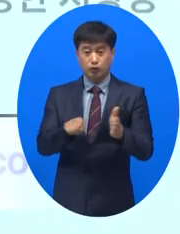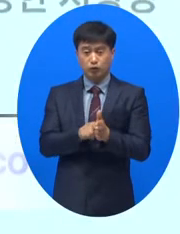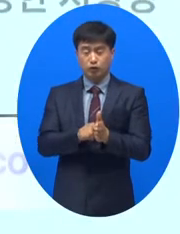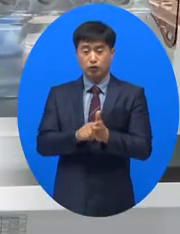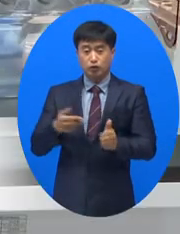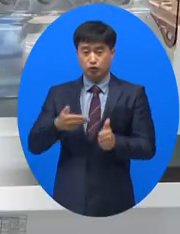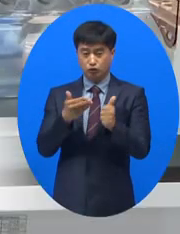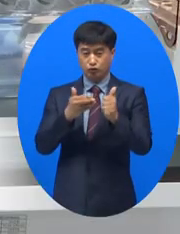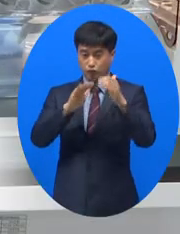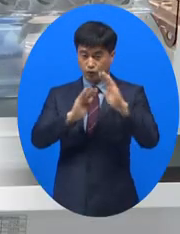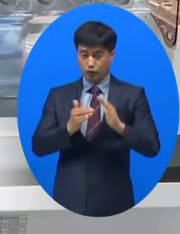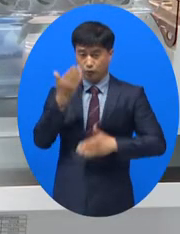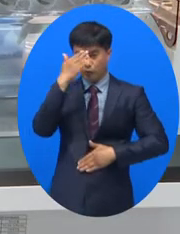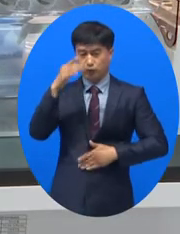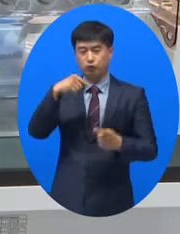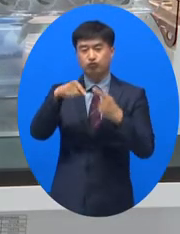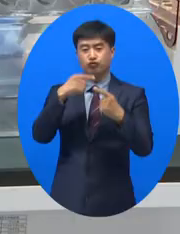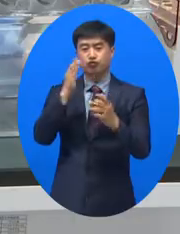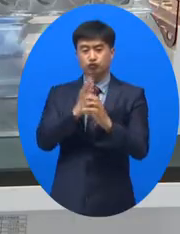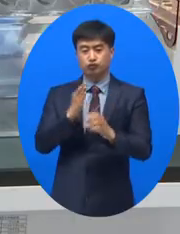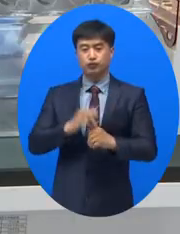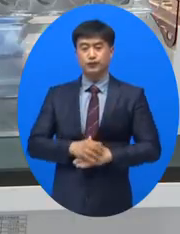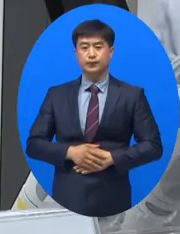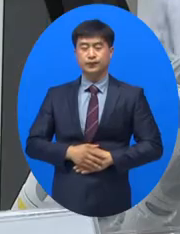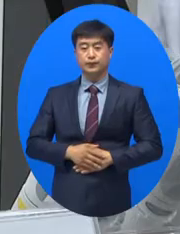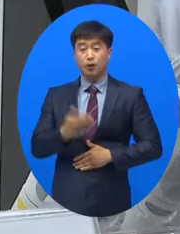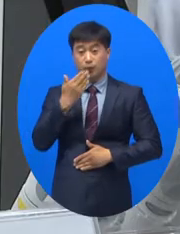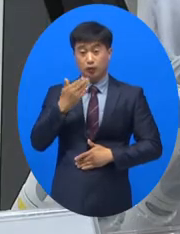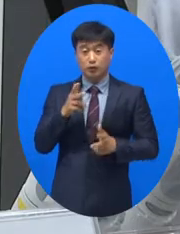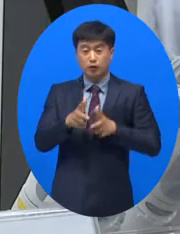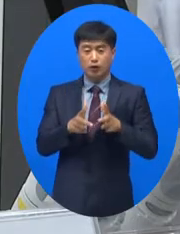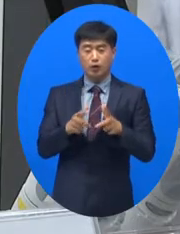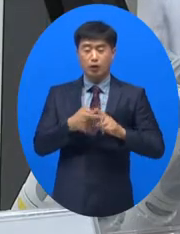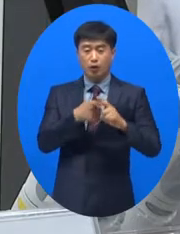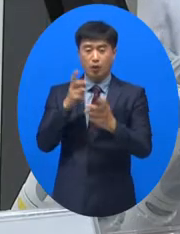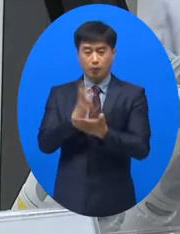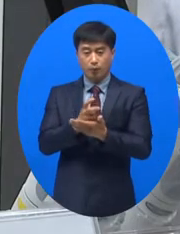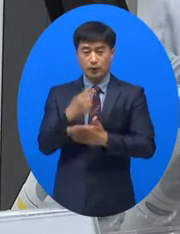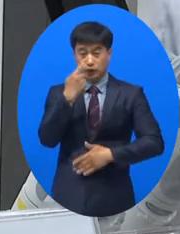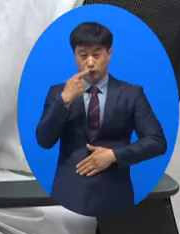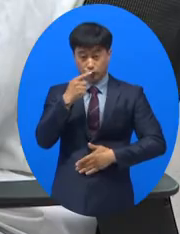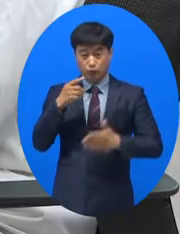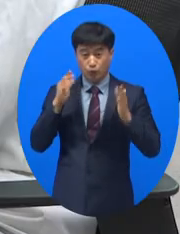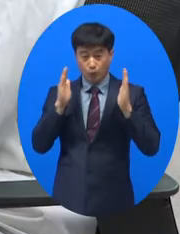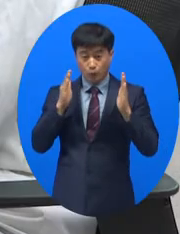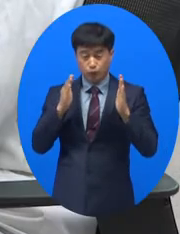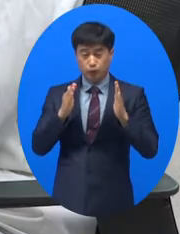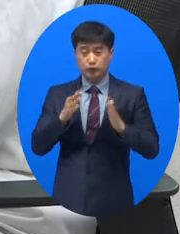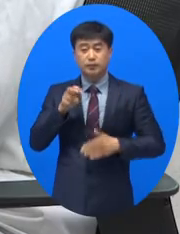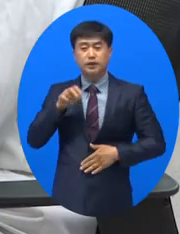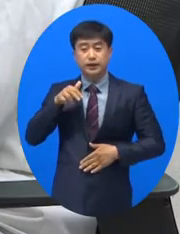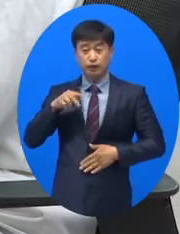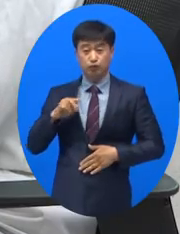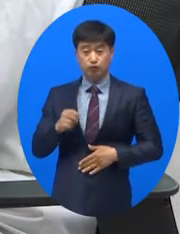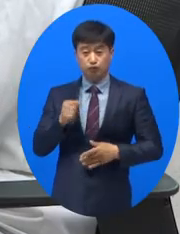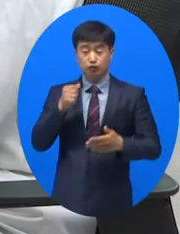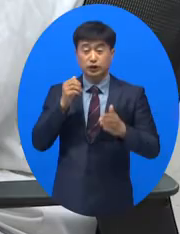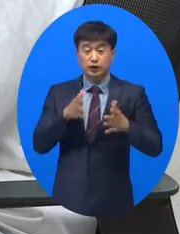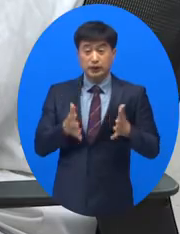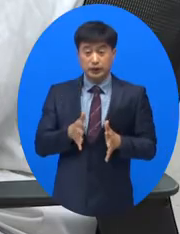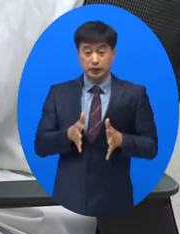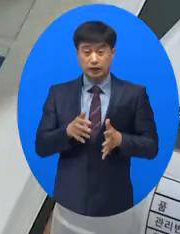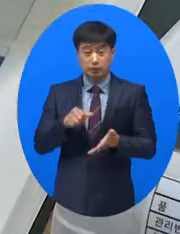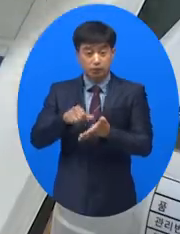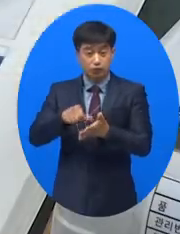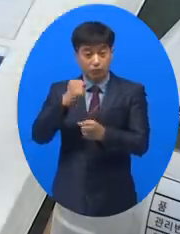양성 과정을 무료로 운영해 오고 있습니다. 식품산업 관련 법규 등 이론 수업과 미생물 실습, 제품 개발 실습